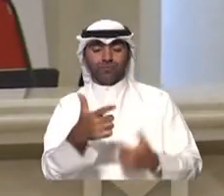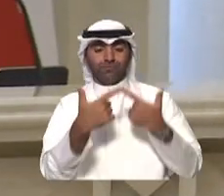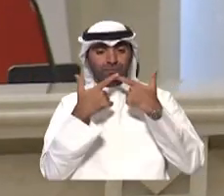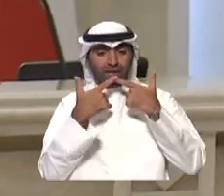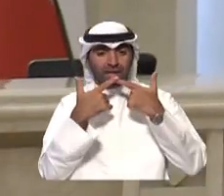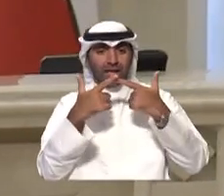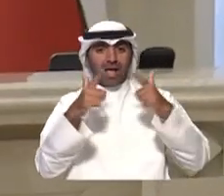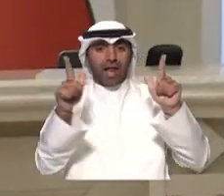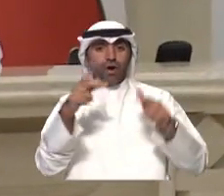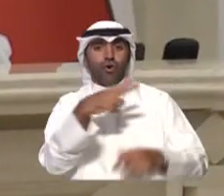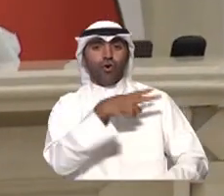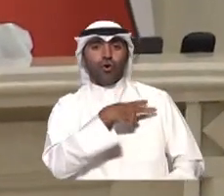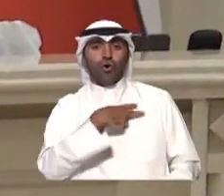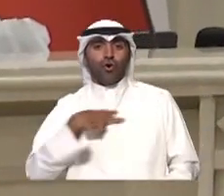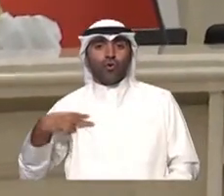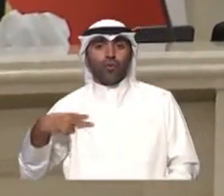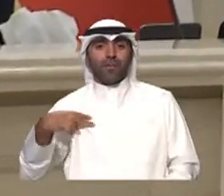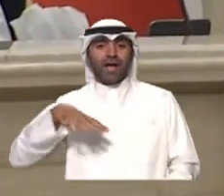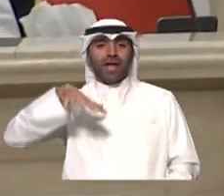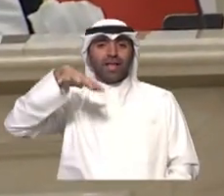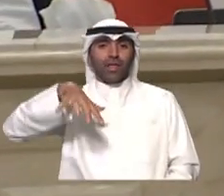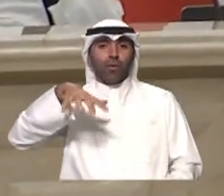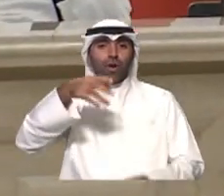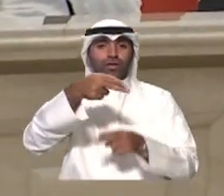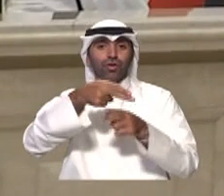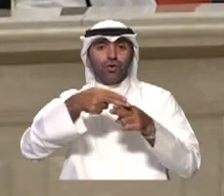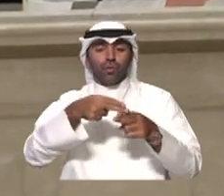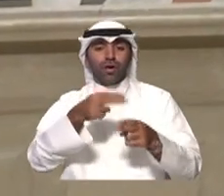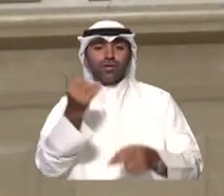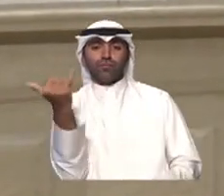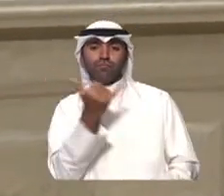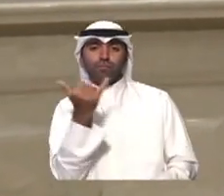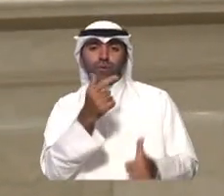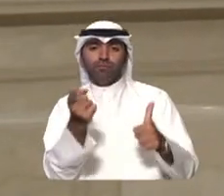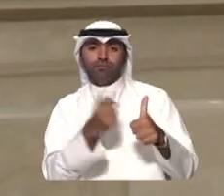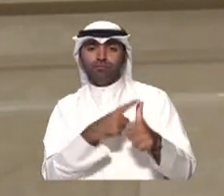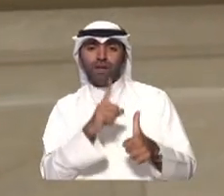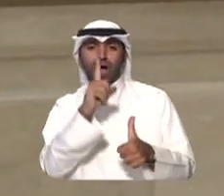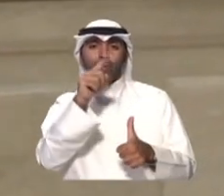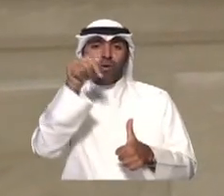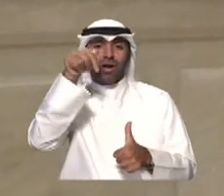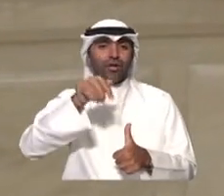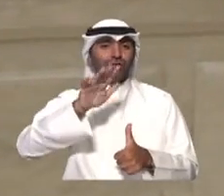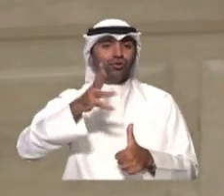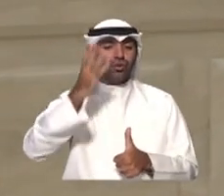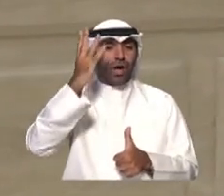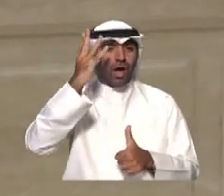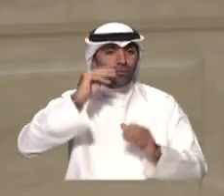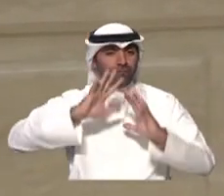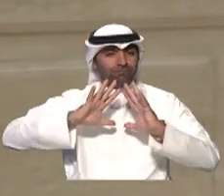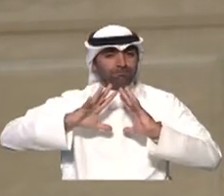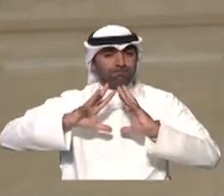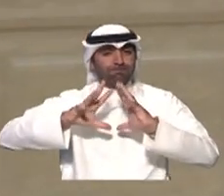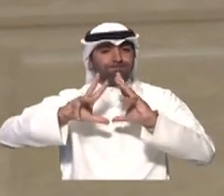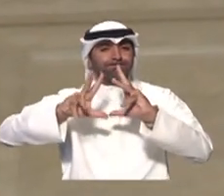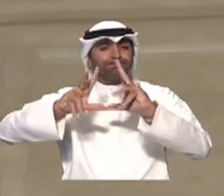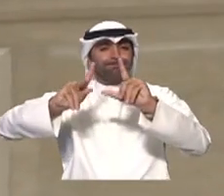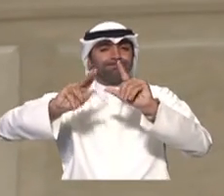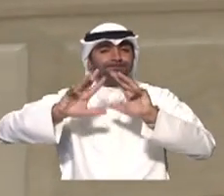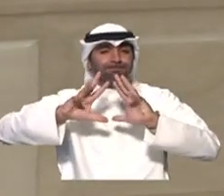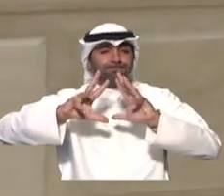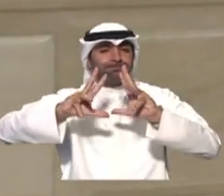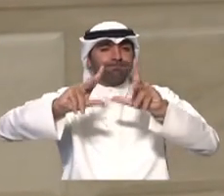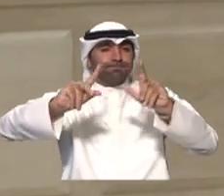توليه الحكومة لدراسة القضايا والمشاريع الهامة واستكمالا للاجتماعات التشاورية التي تعقدها